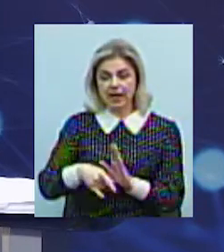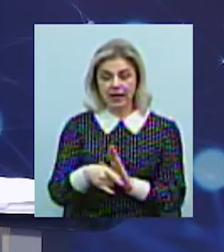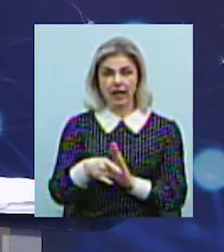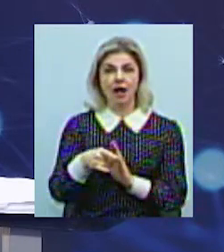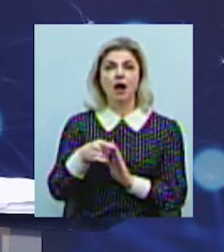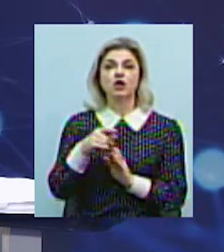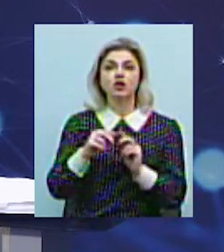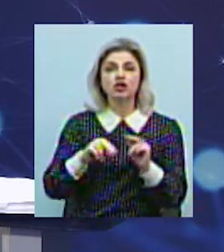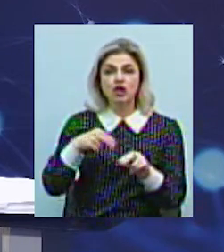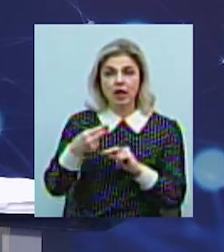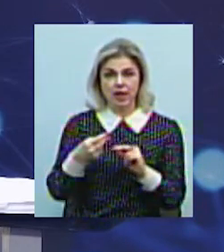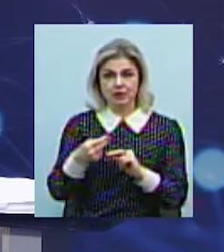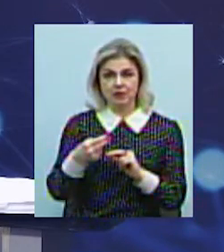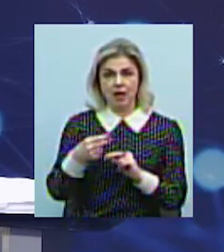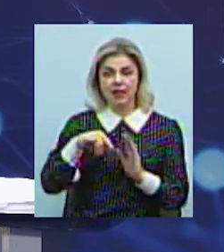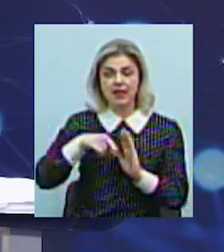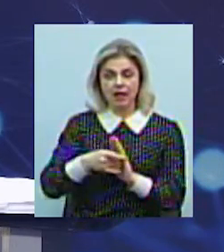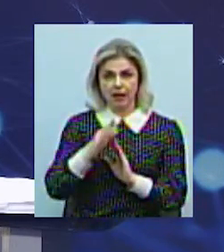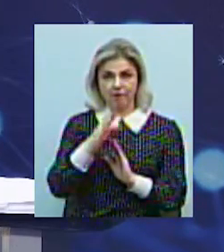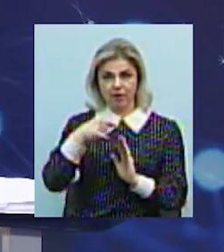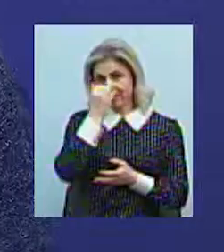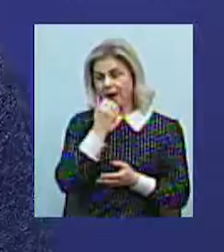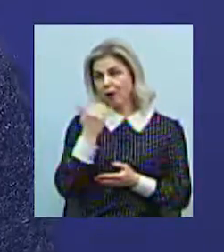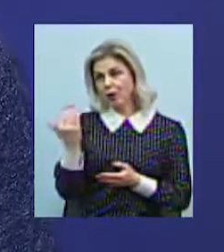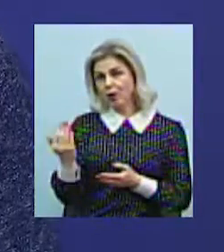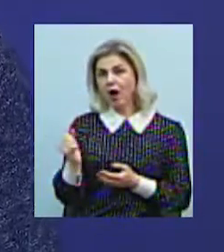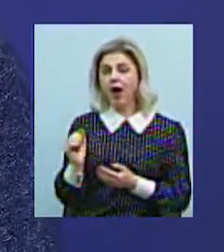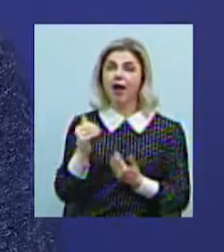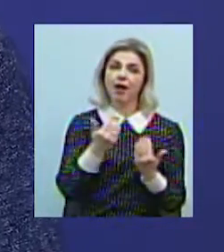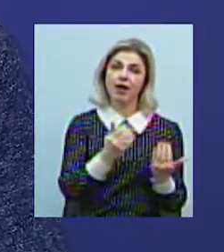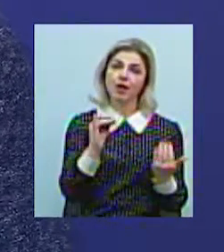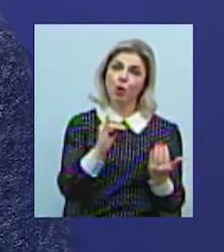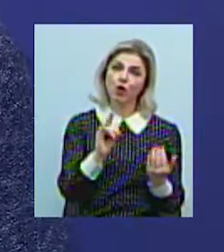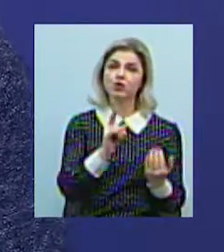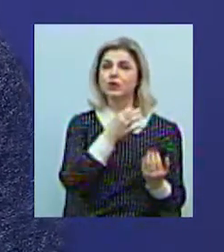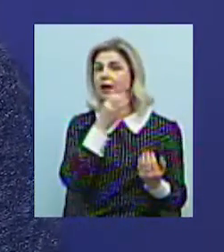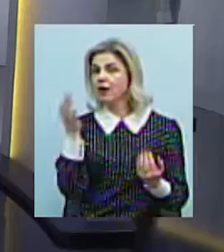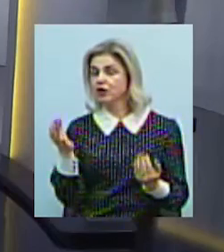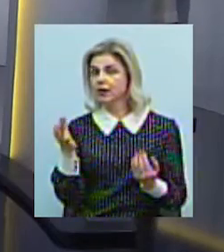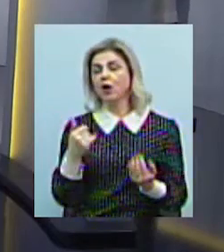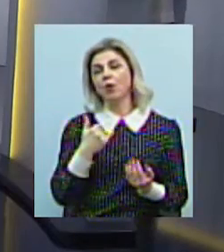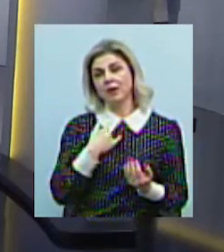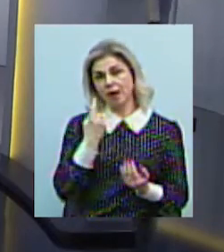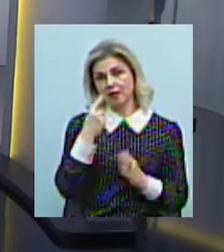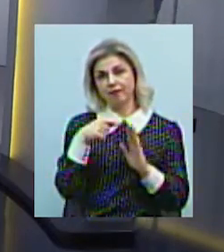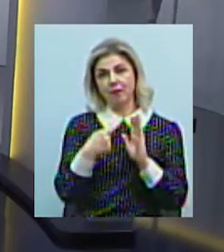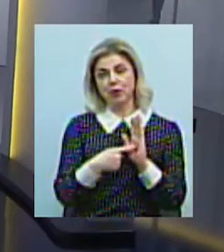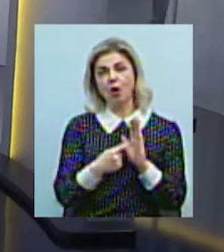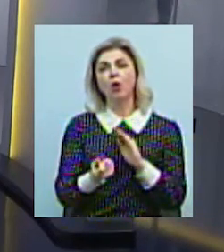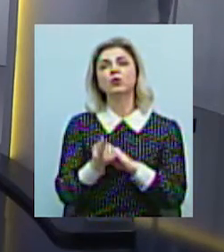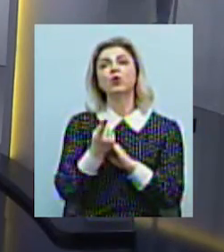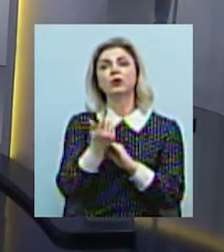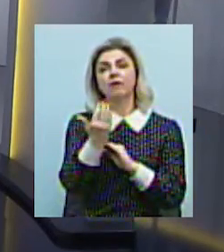через дірки в підлозі маршрутки. Так не може бути. Ну, у мене тільки один питання к опоненту. А з чого ви взяли,